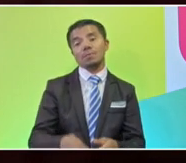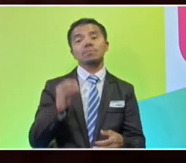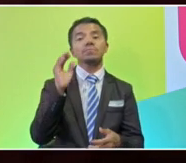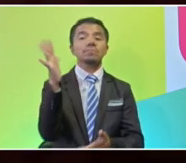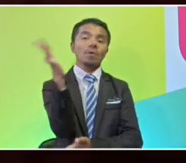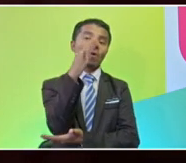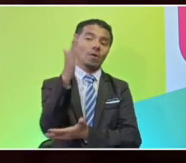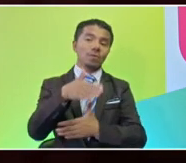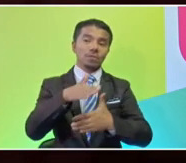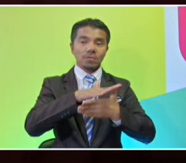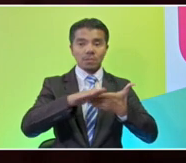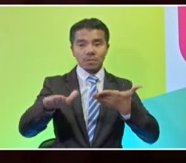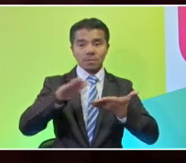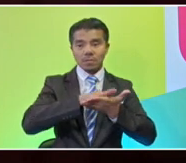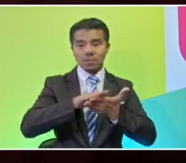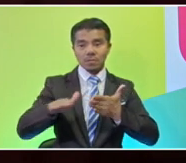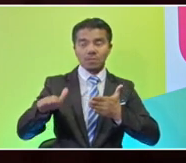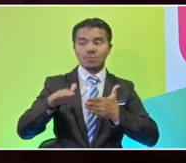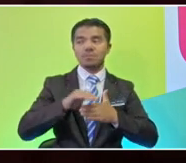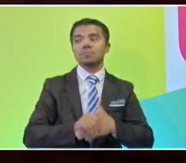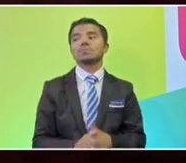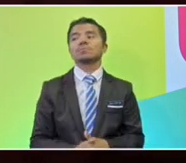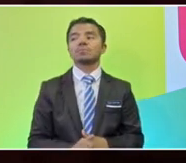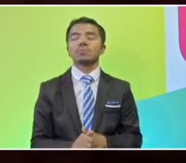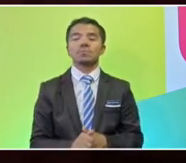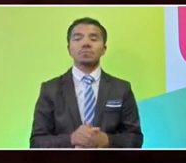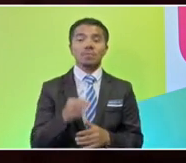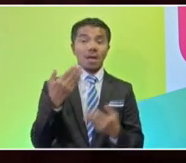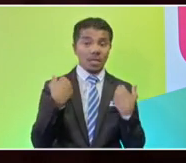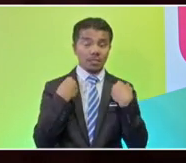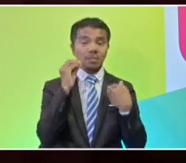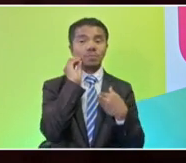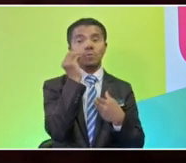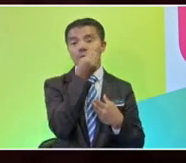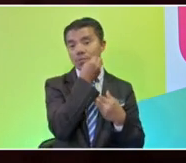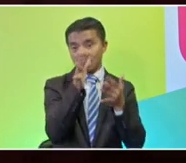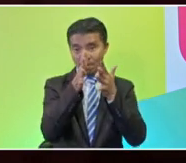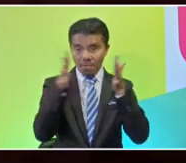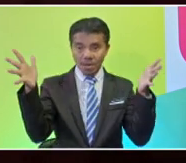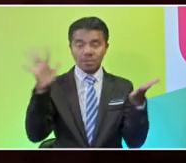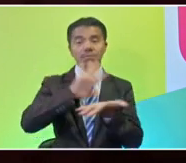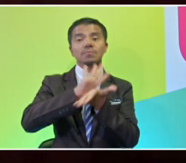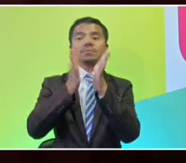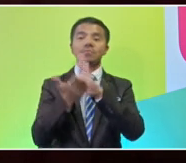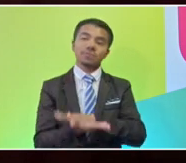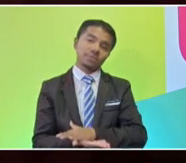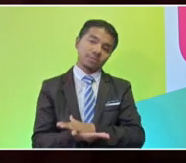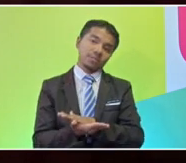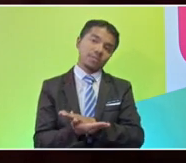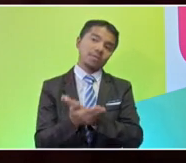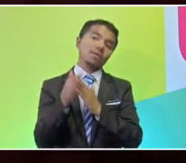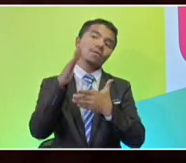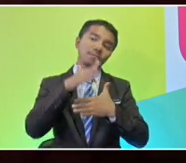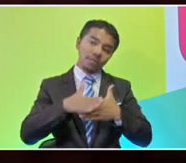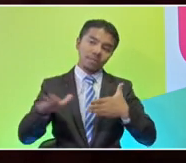juga mumpung hasilkan bunga kemudian bunga ini akan berkembang menjadi petik dan di